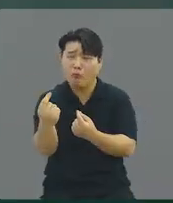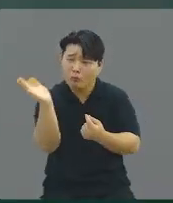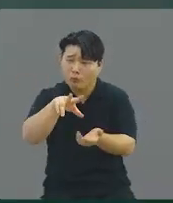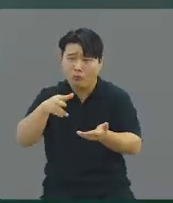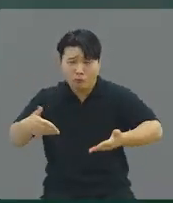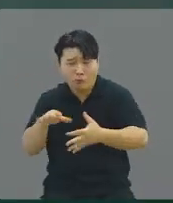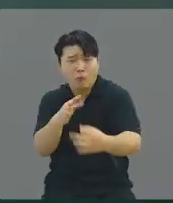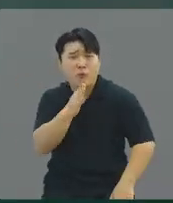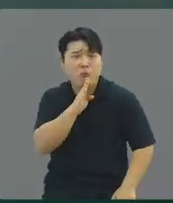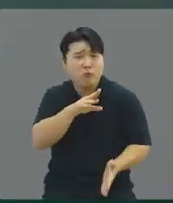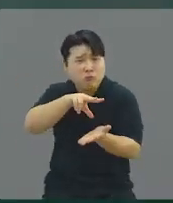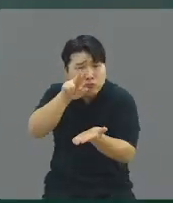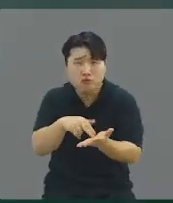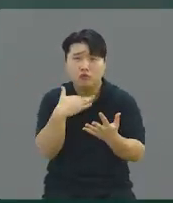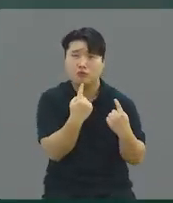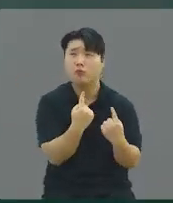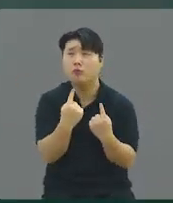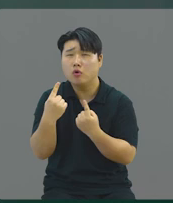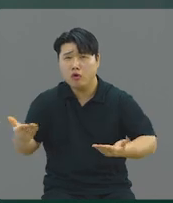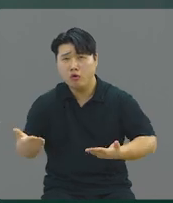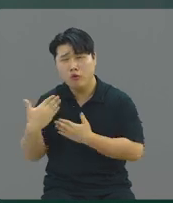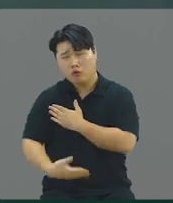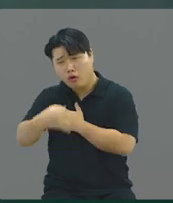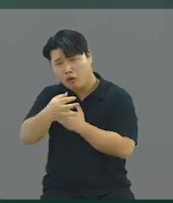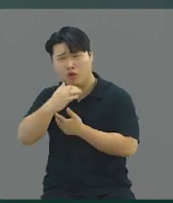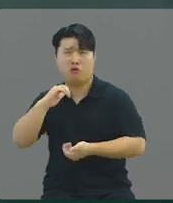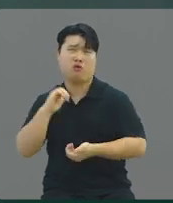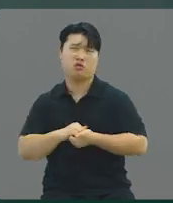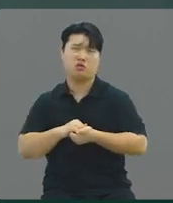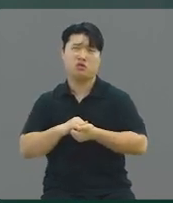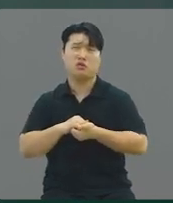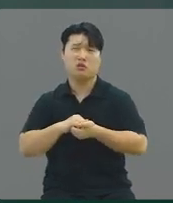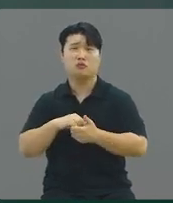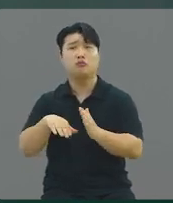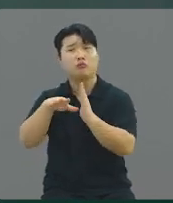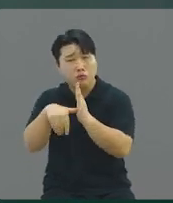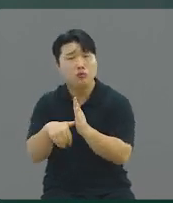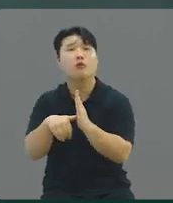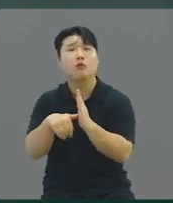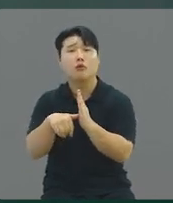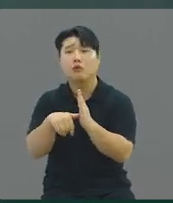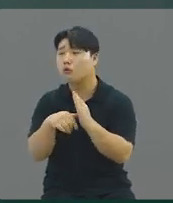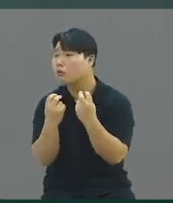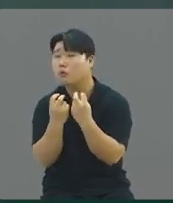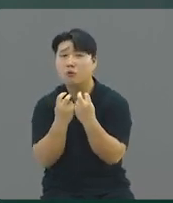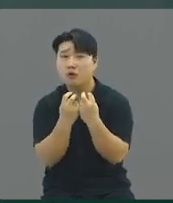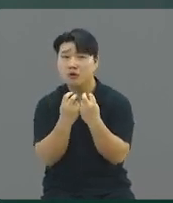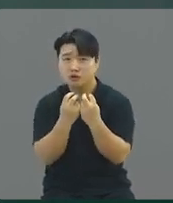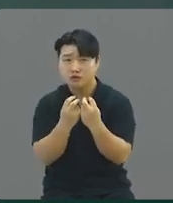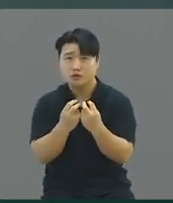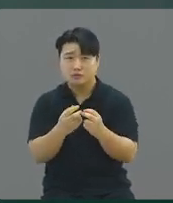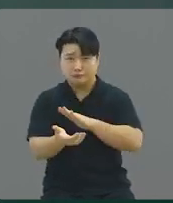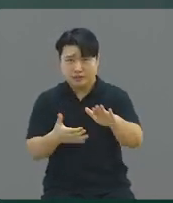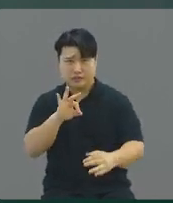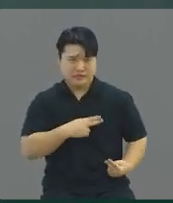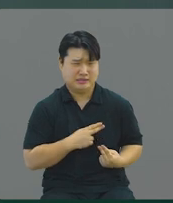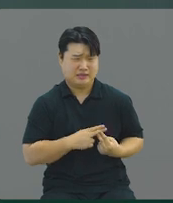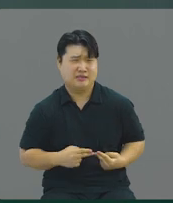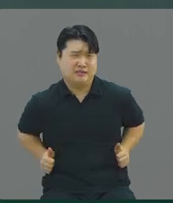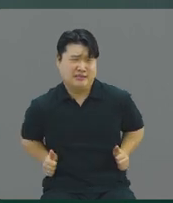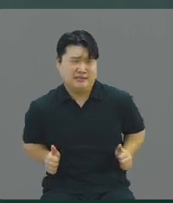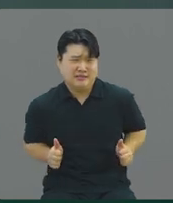일을 계속 할 수도 있지만 나이가 들수록 그게 또 쉽지가 않아요. 그런데 만약 이럴 때 지난 세월 열심히